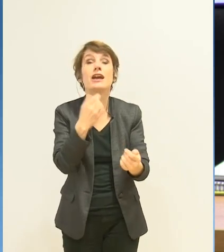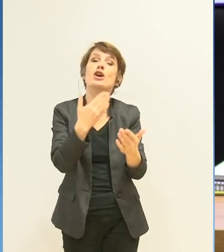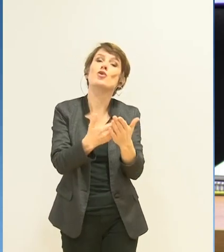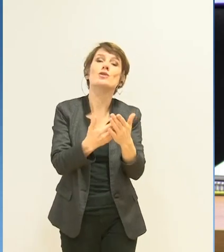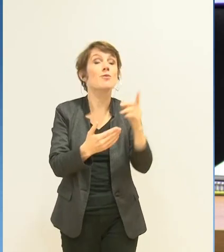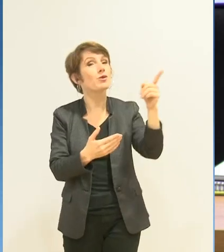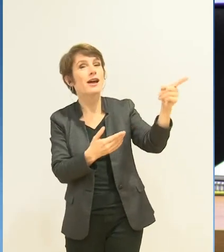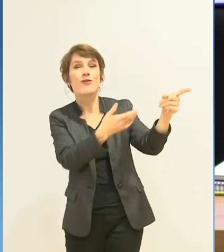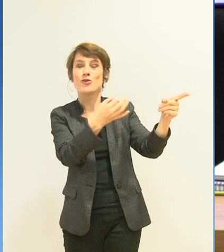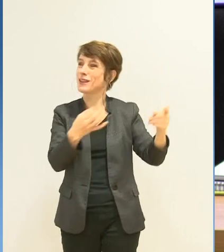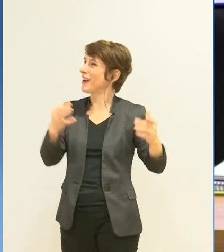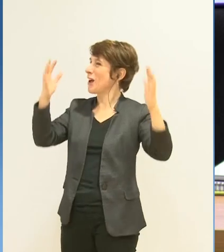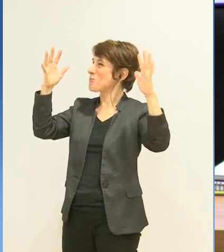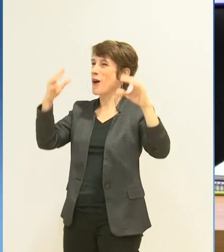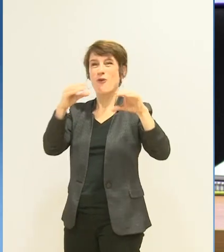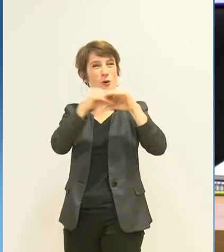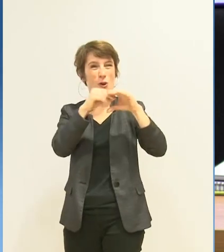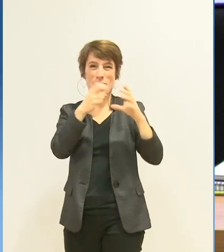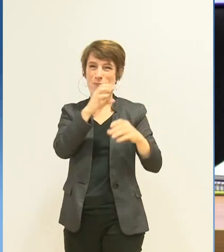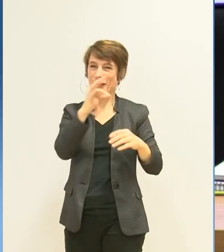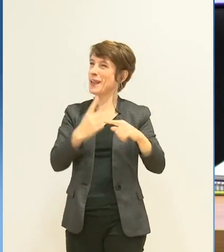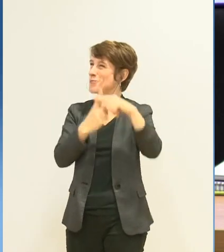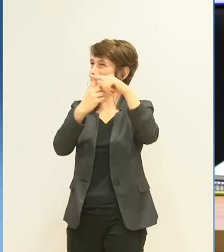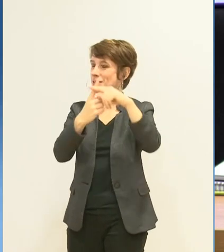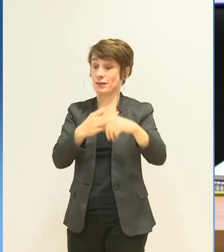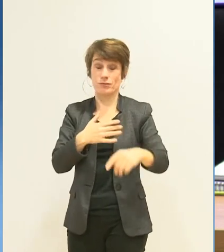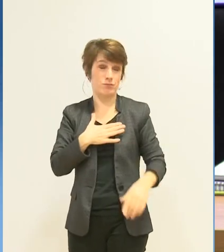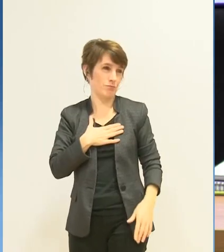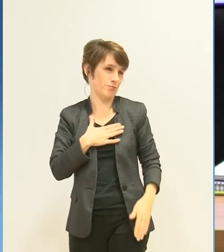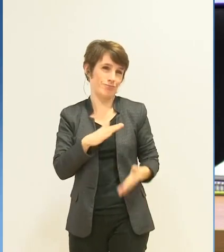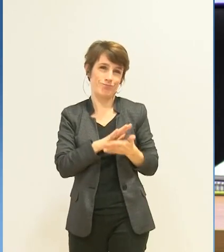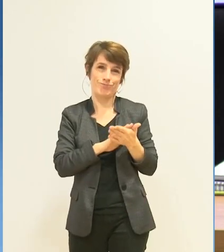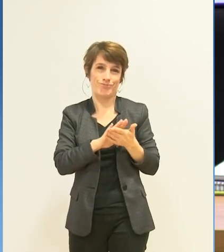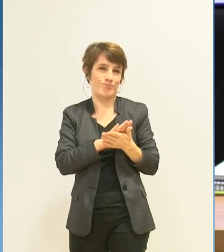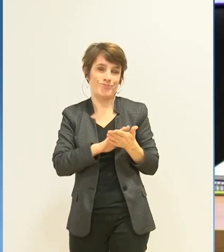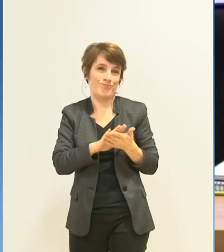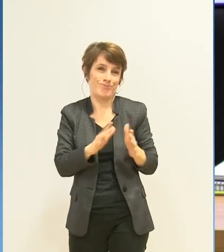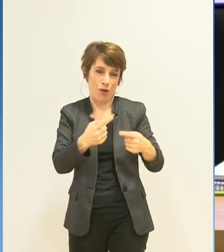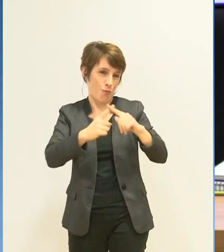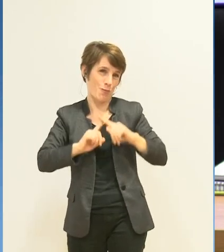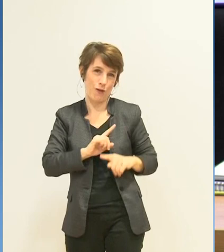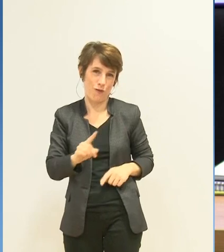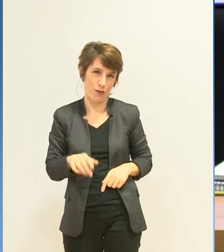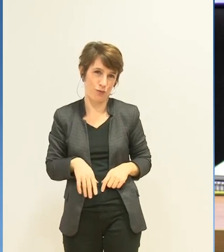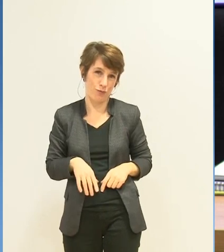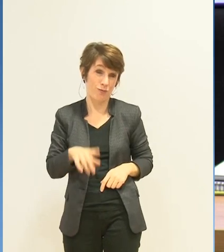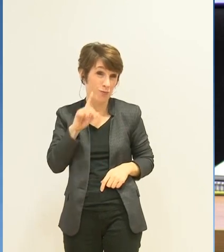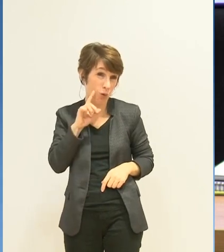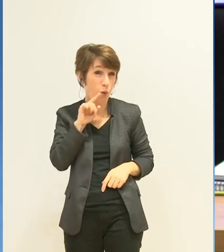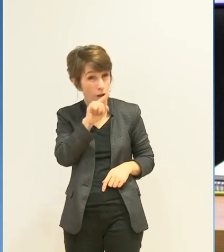féliciter de cette épargne honnête je ne peux pas aller dans votre sens parce que c'est une faute grave